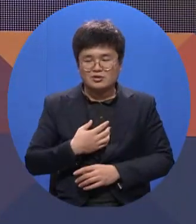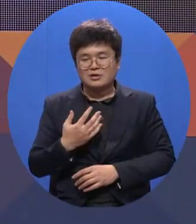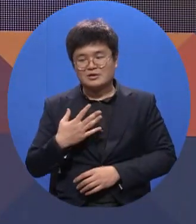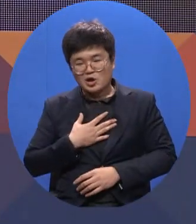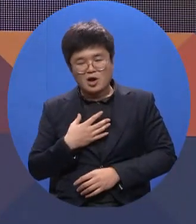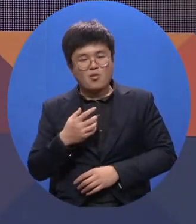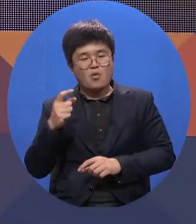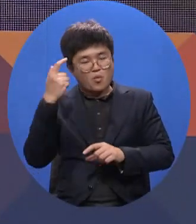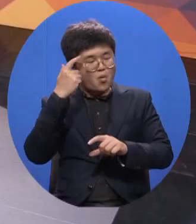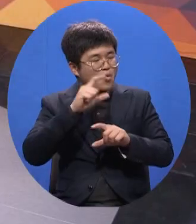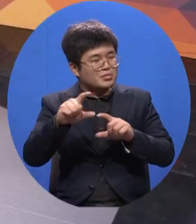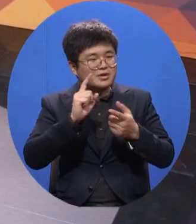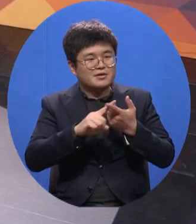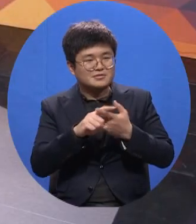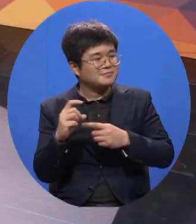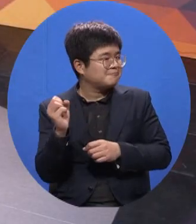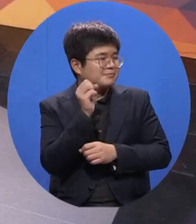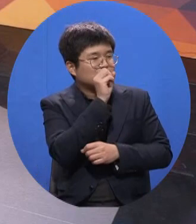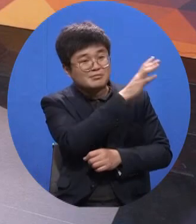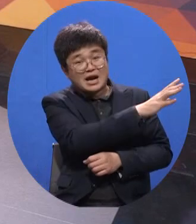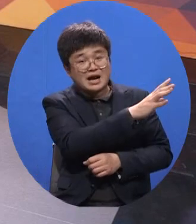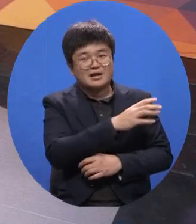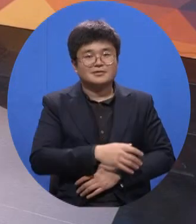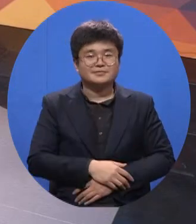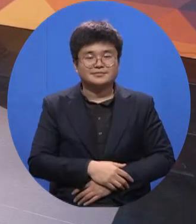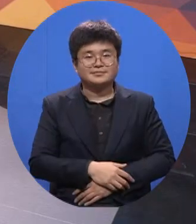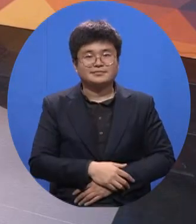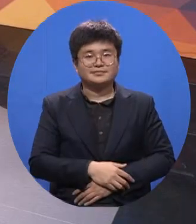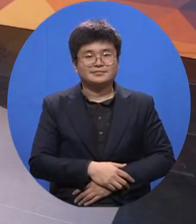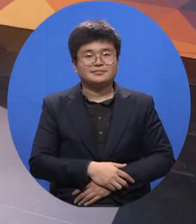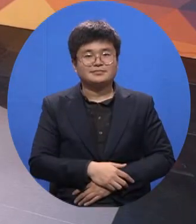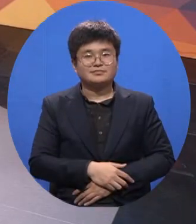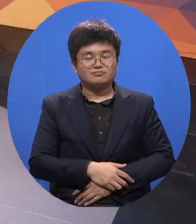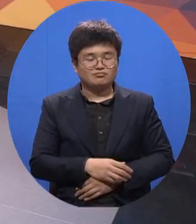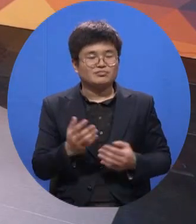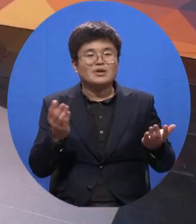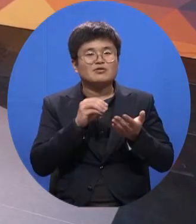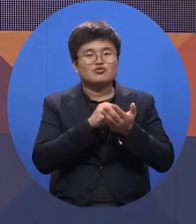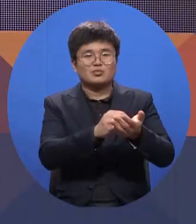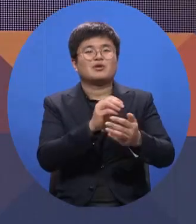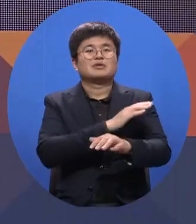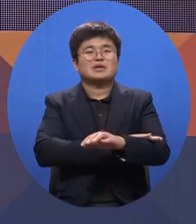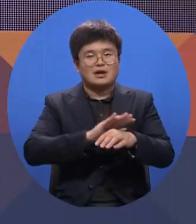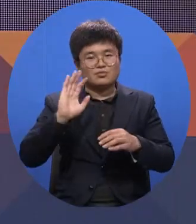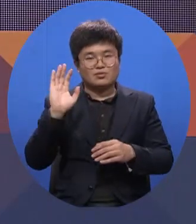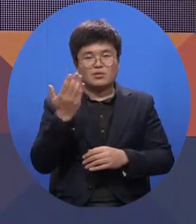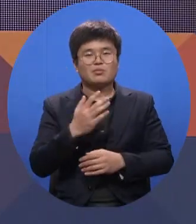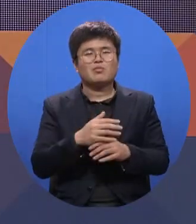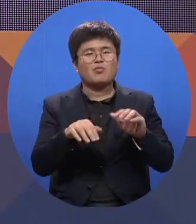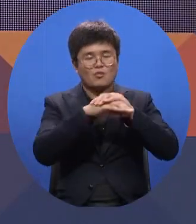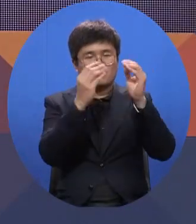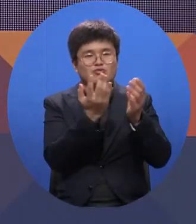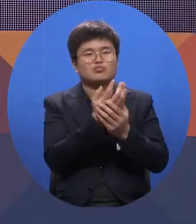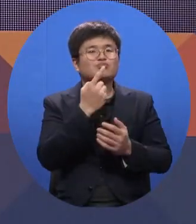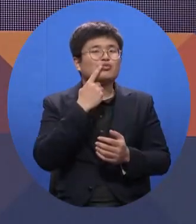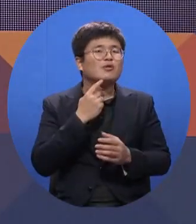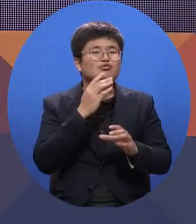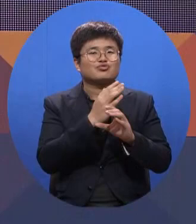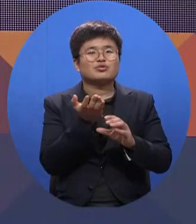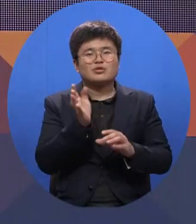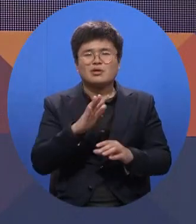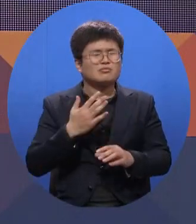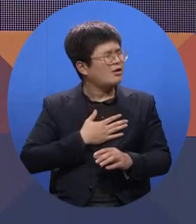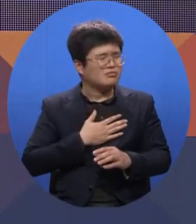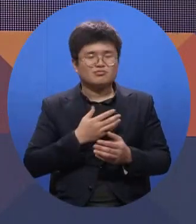얘기 좋아 얘기해 줬어요 아저 지금 이제 뭐 취업도 잘 됐고 다들 저를 부러워 하고 있는데 나는 회사